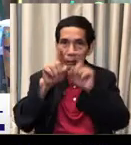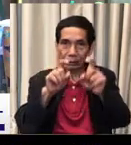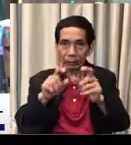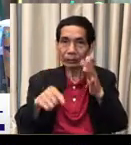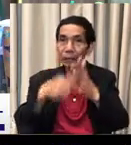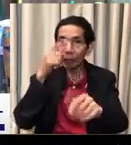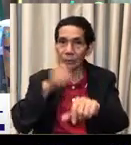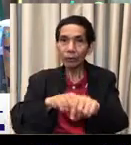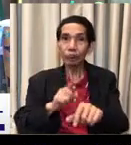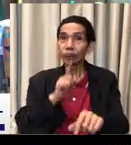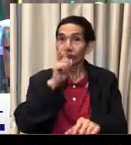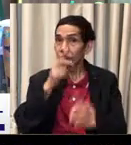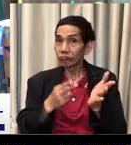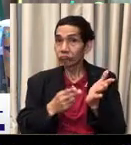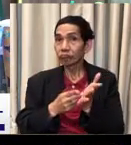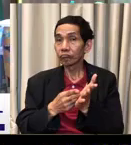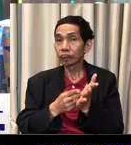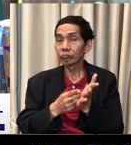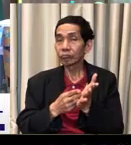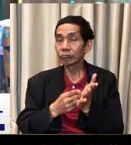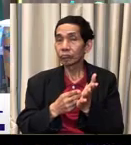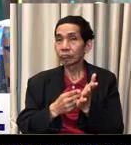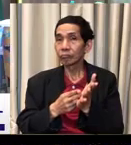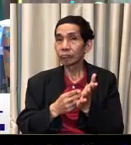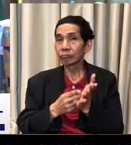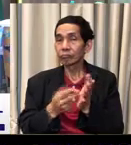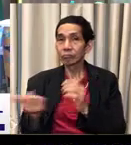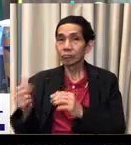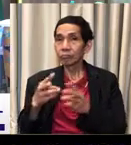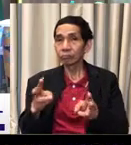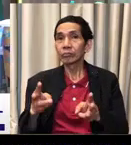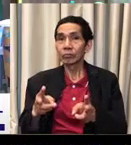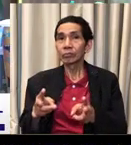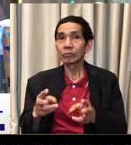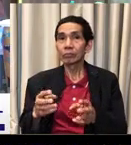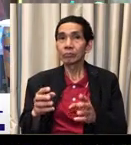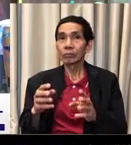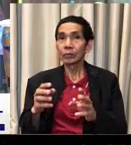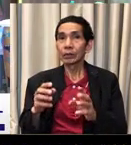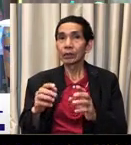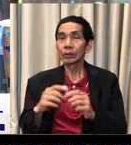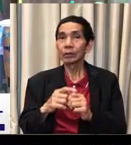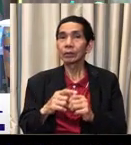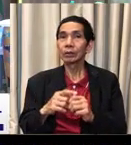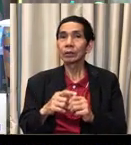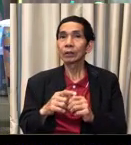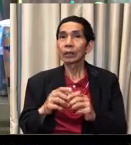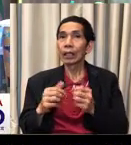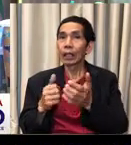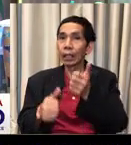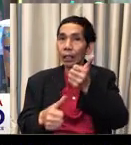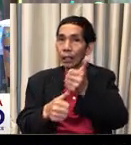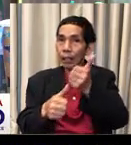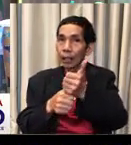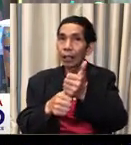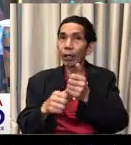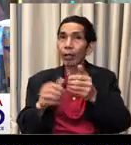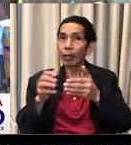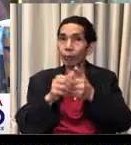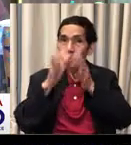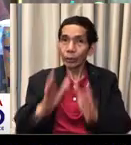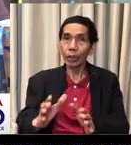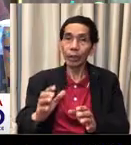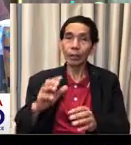Misan-misan talaga, sa totoo lang. Anyway. Ang kapisanan ng, kaagapay ng mga punong barangay